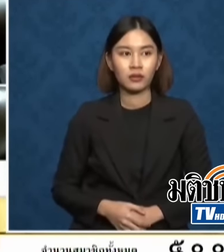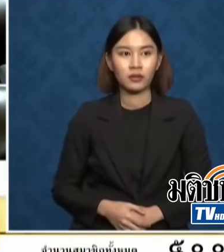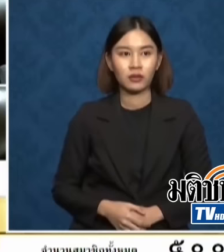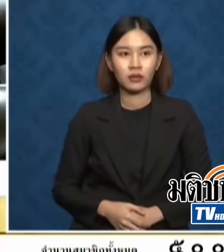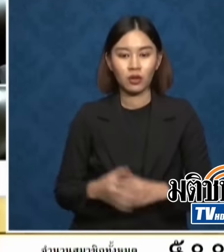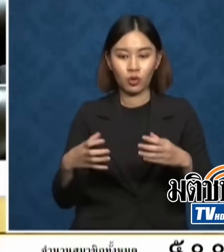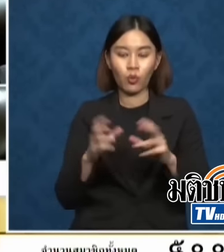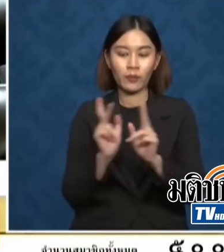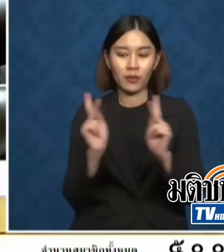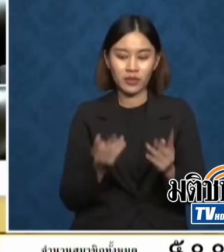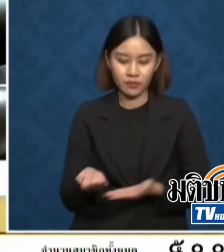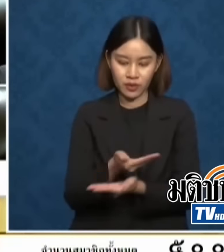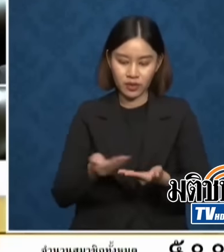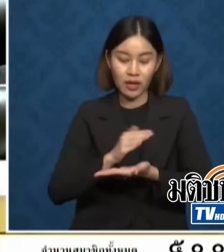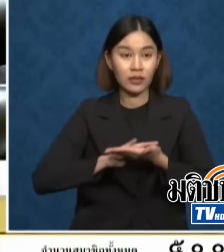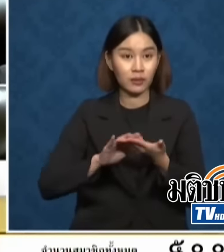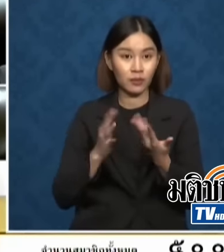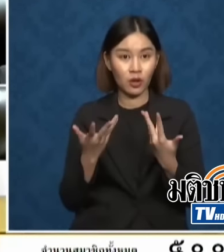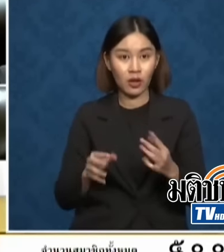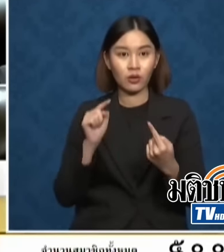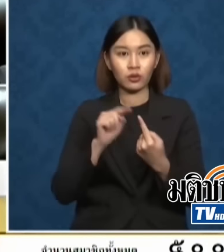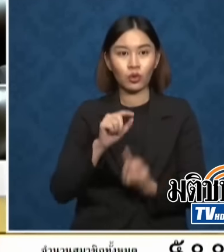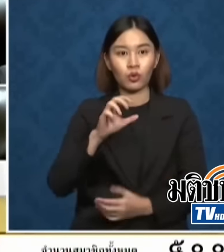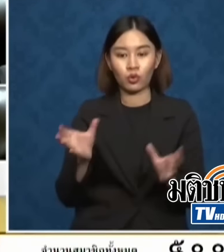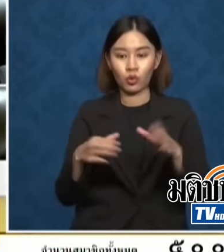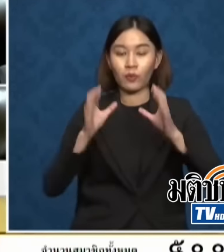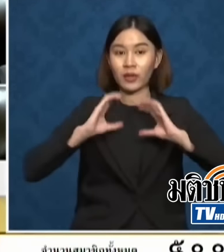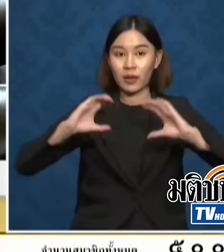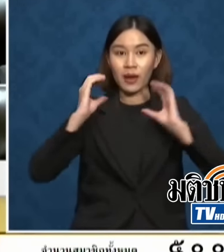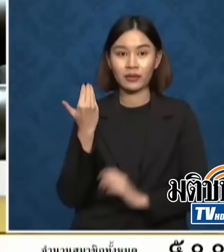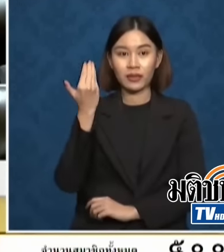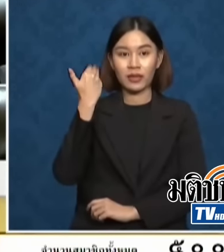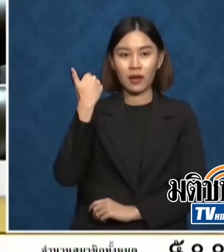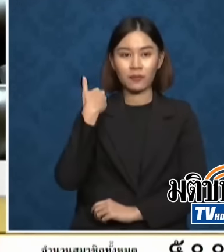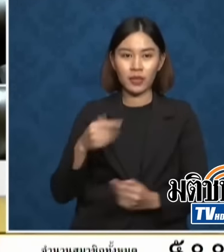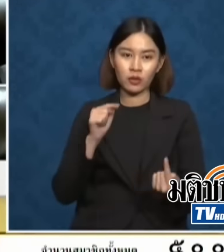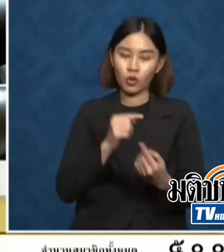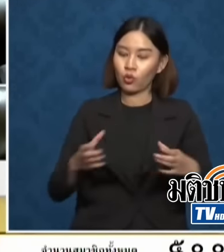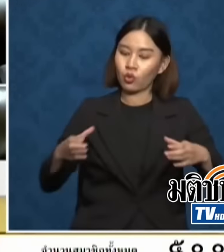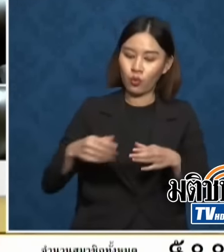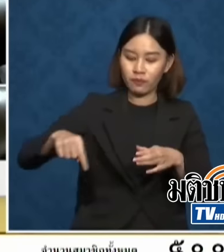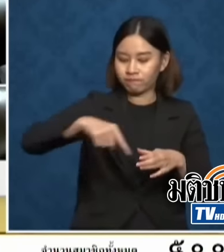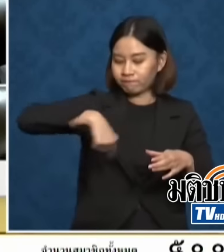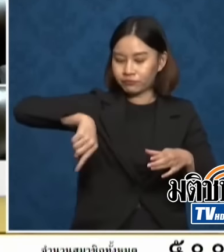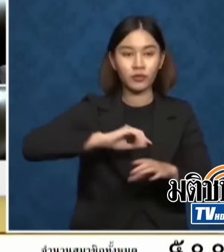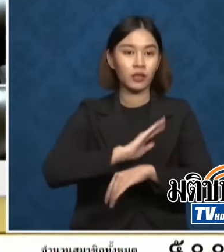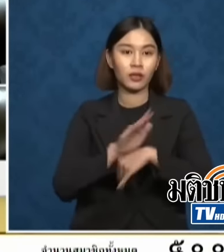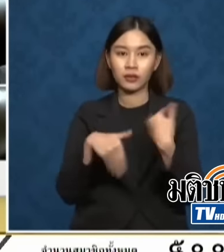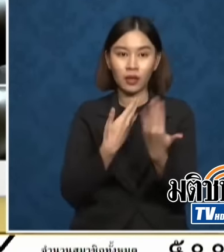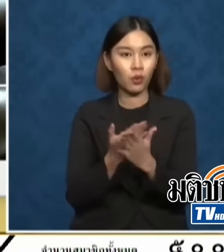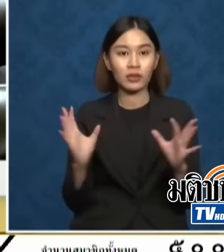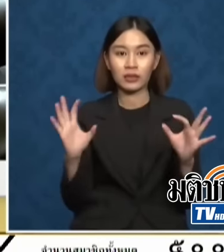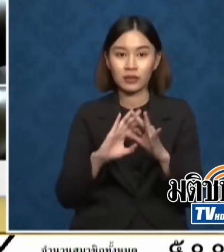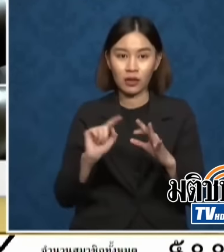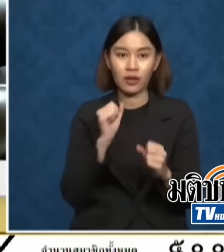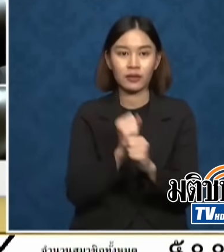างที่กรรมการพิจารณาเสร็จแล้วจากสภาสมัยที่ผ่านมาซึ่งประกอบไปด้วยทุกองคาพยพที่เกี่ยว